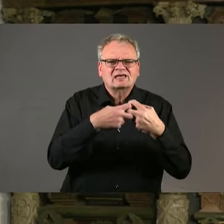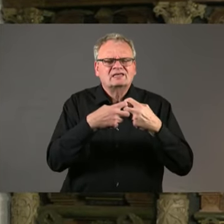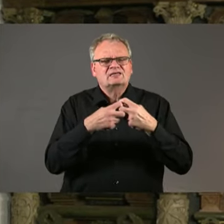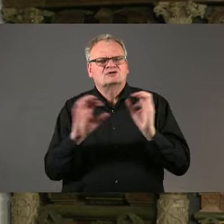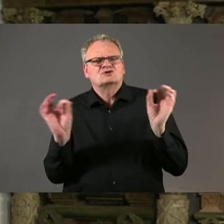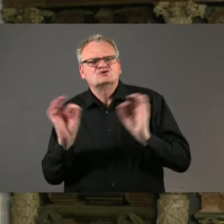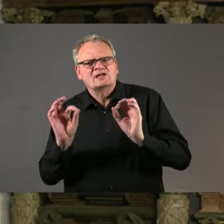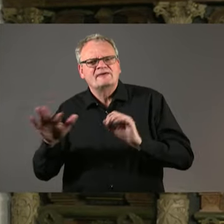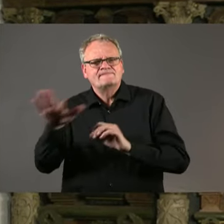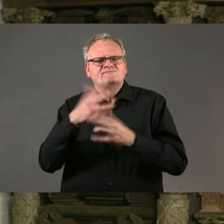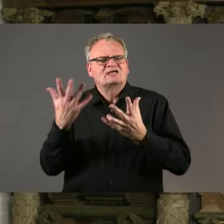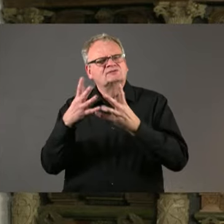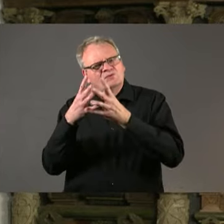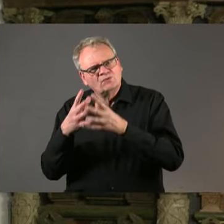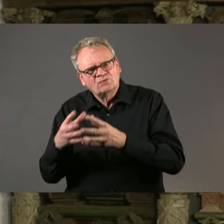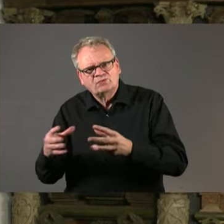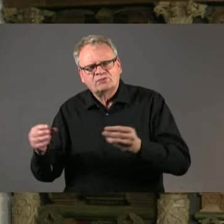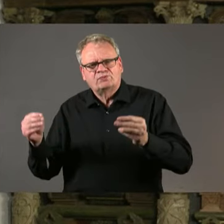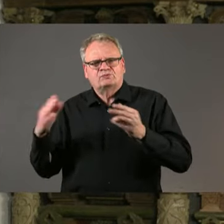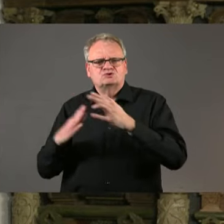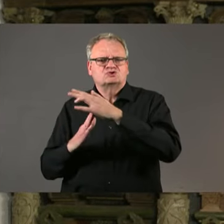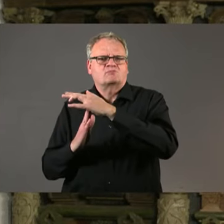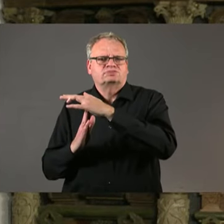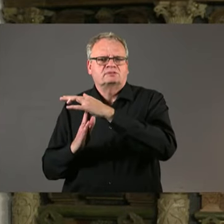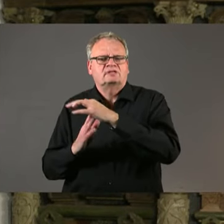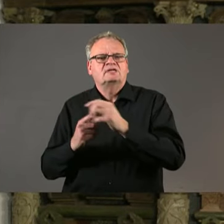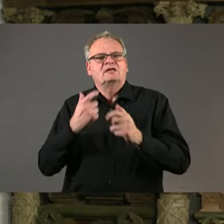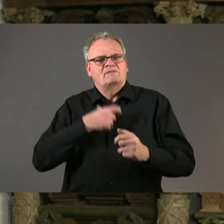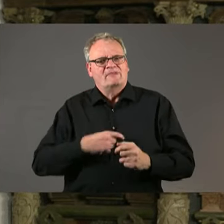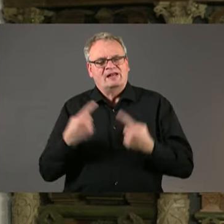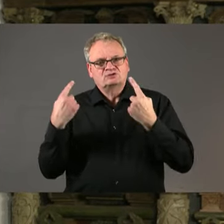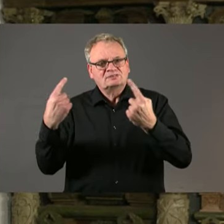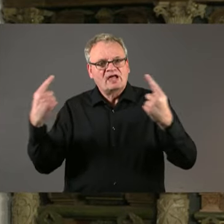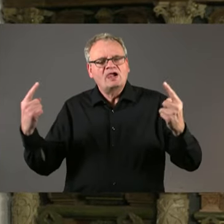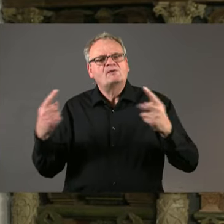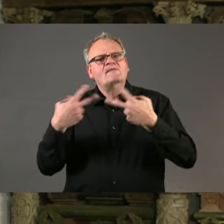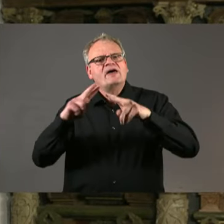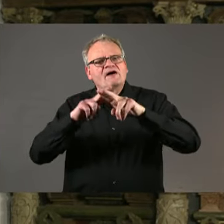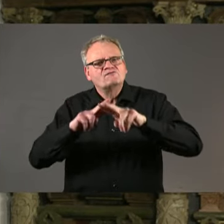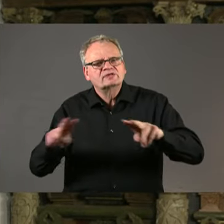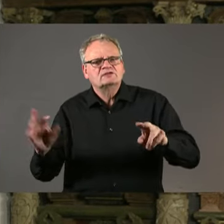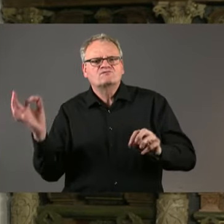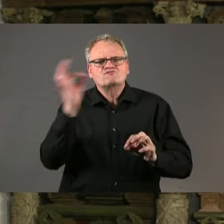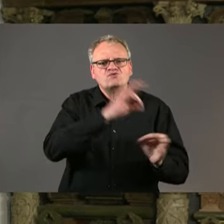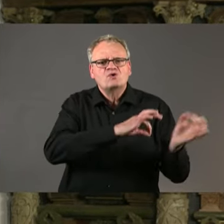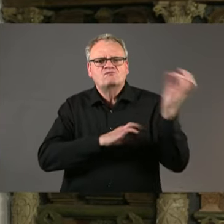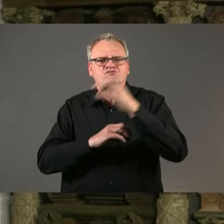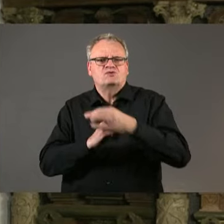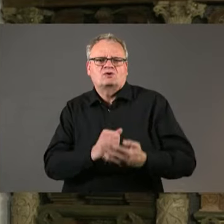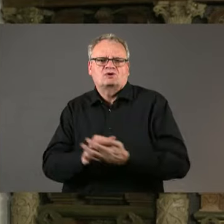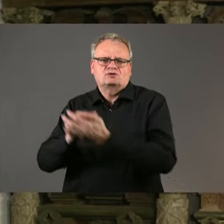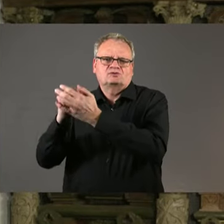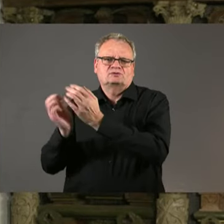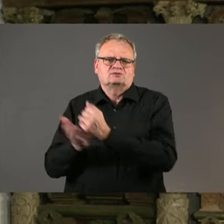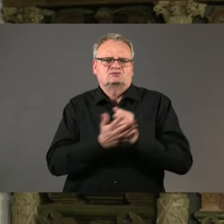Elend aufhören, sowie dass die Menschen friedlicher werden und füreinander da sind.